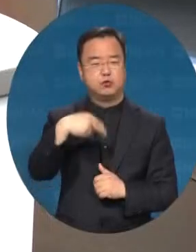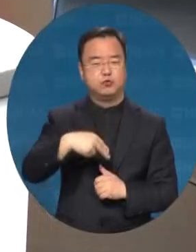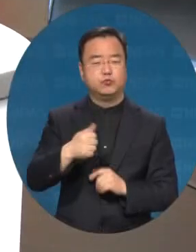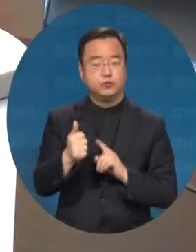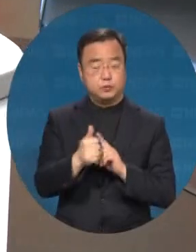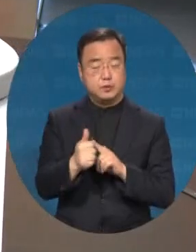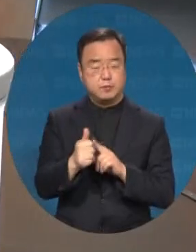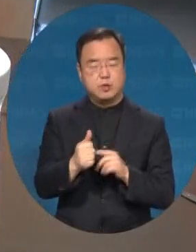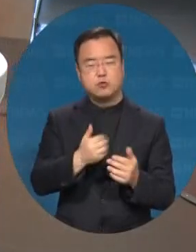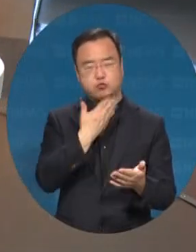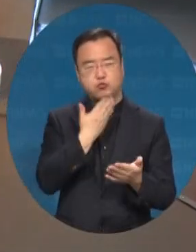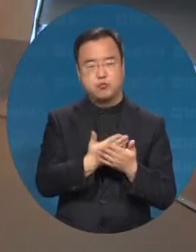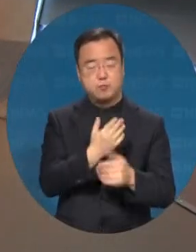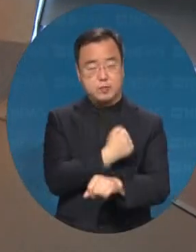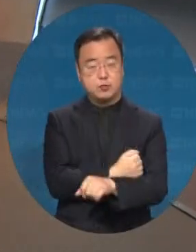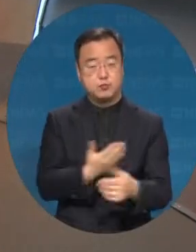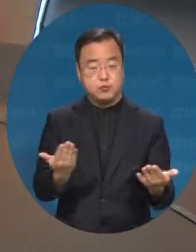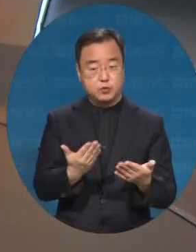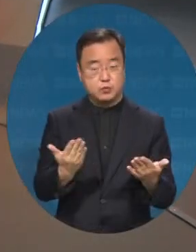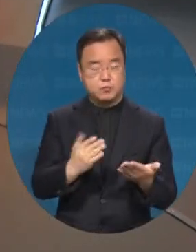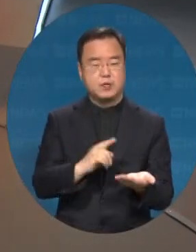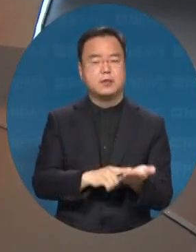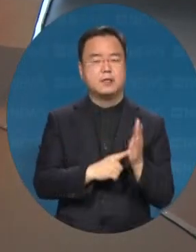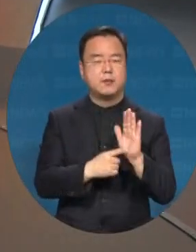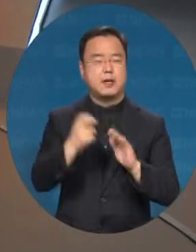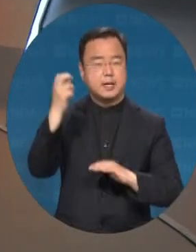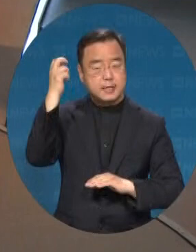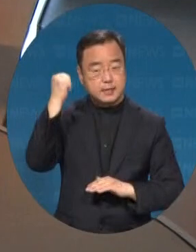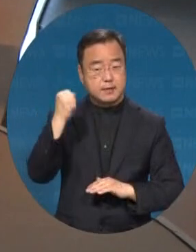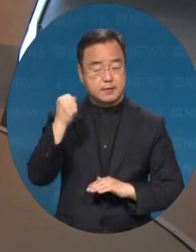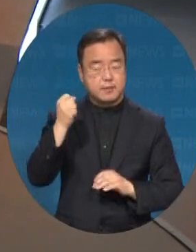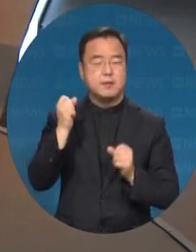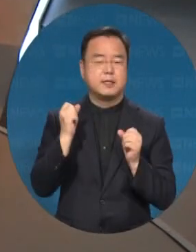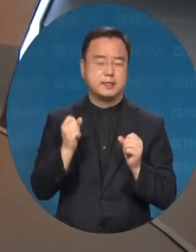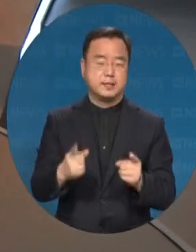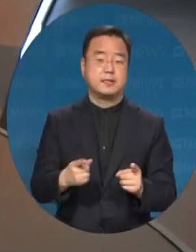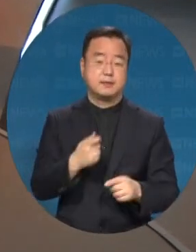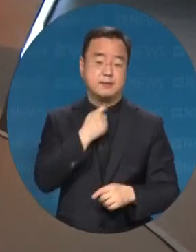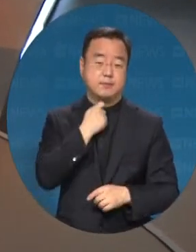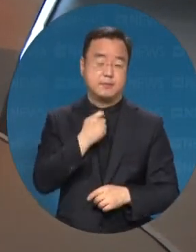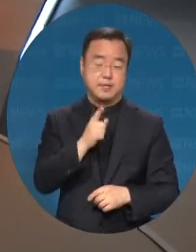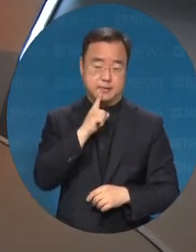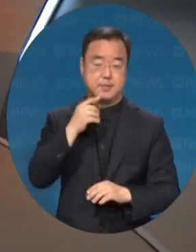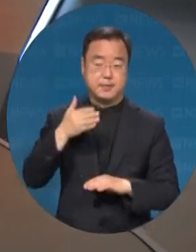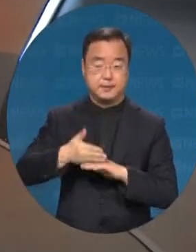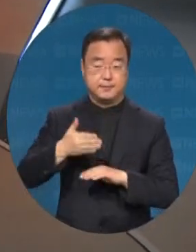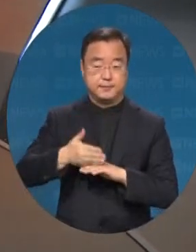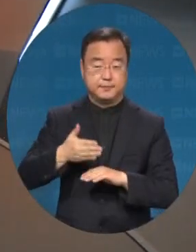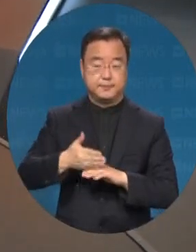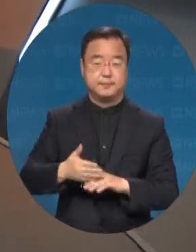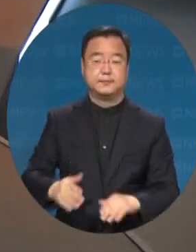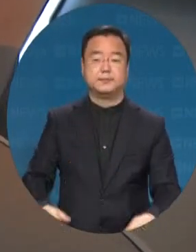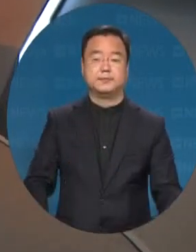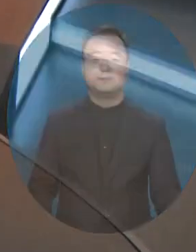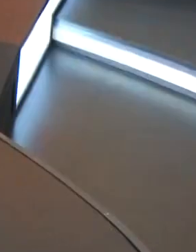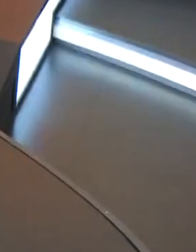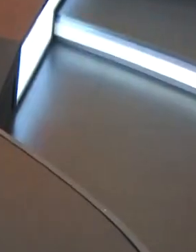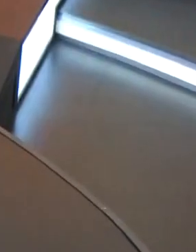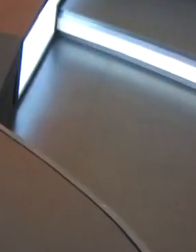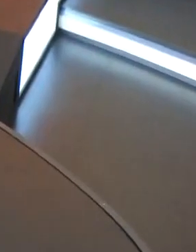선생이 귀중한 업적이 많이 알려지고 기억되는 계기가 되기를 바라겠습니다 오늘 말씀 잘 들었습니다